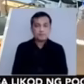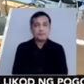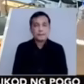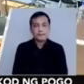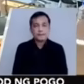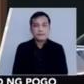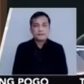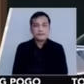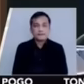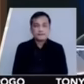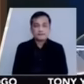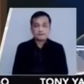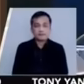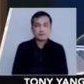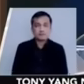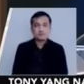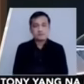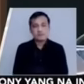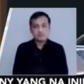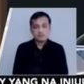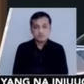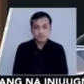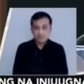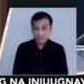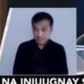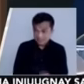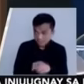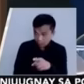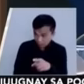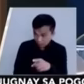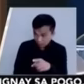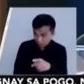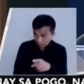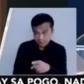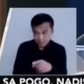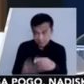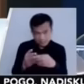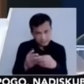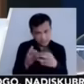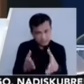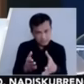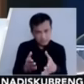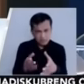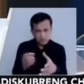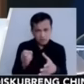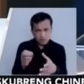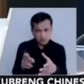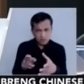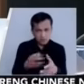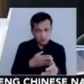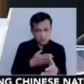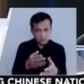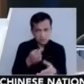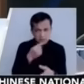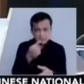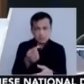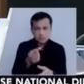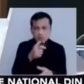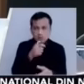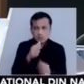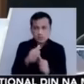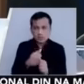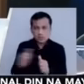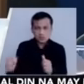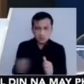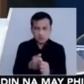biktima sa Ikaw ba ay ah mastermind o Willing ka ba magsabi kung talagang meron nasa likuran ng whole operation